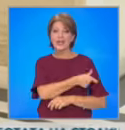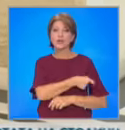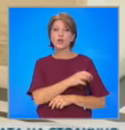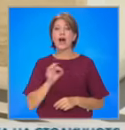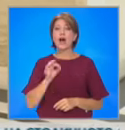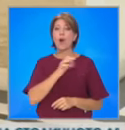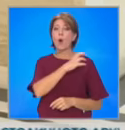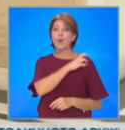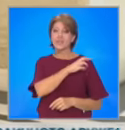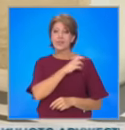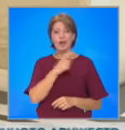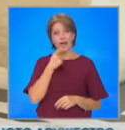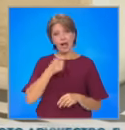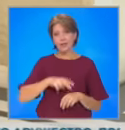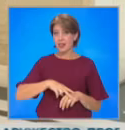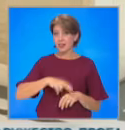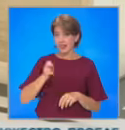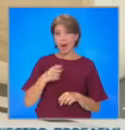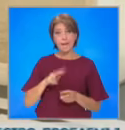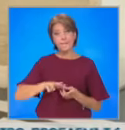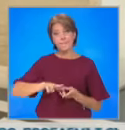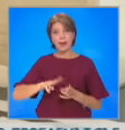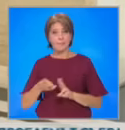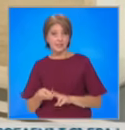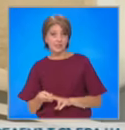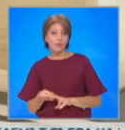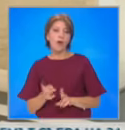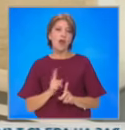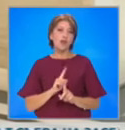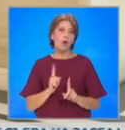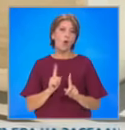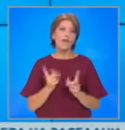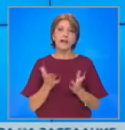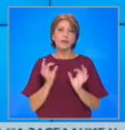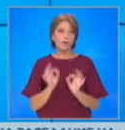и каза, че да, преместил го е, не помни къде и не е гледал нищо.